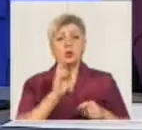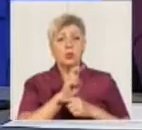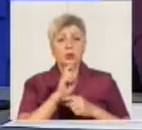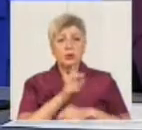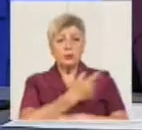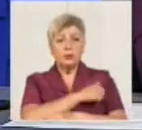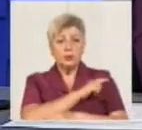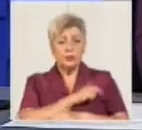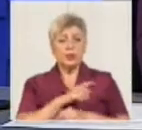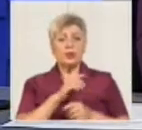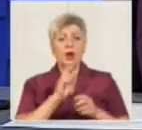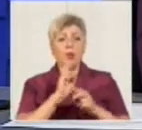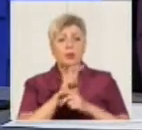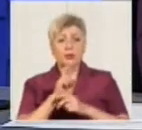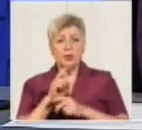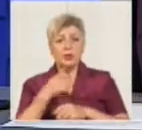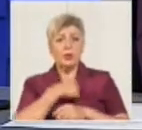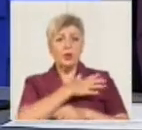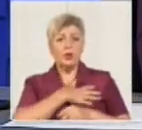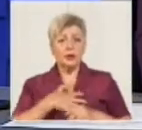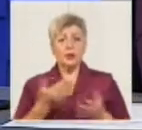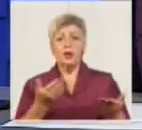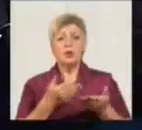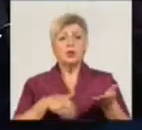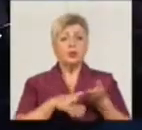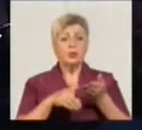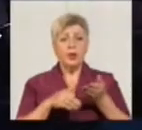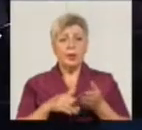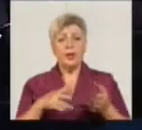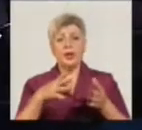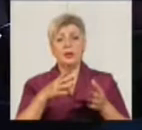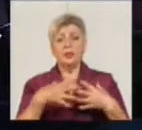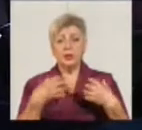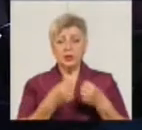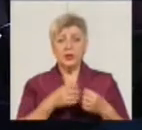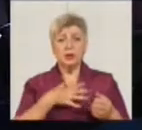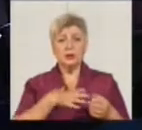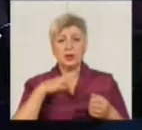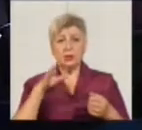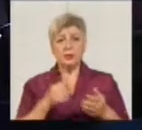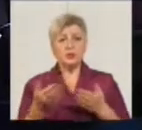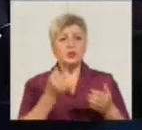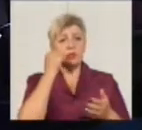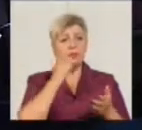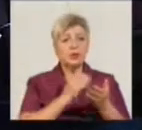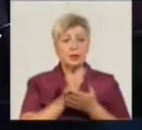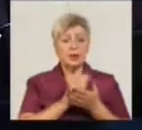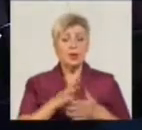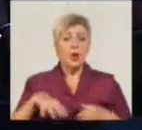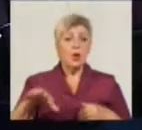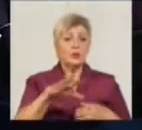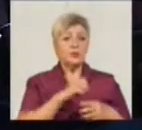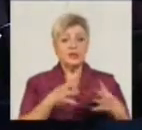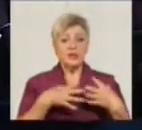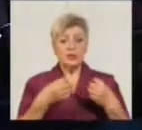поранених, чи ми допомагаємо родинам загиблих або родинам ветеранів, тому що всі родини, котрі